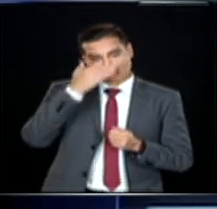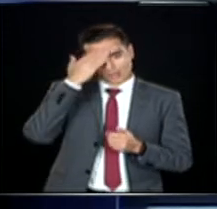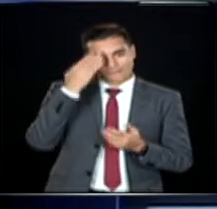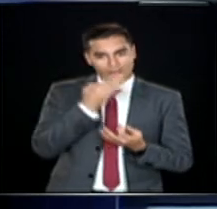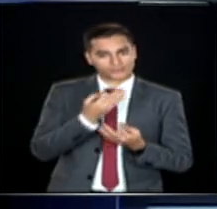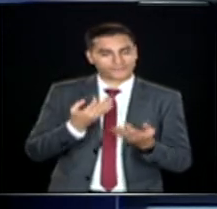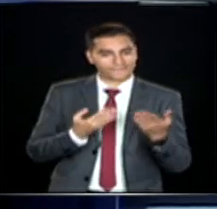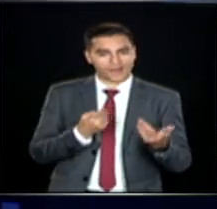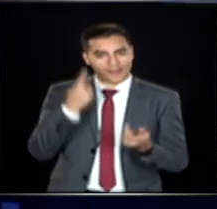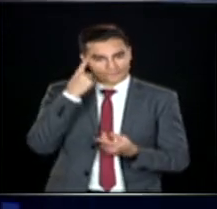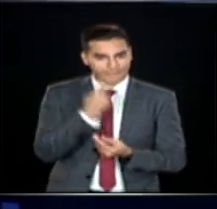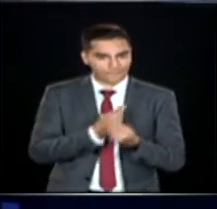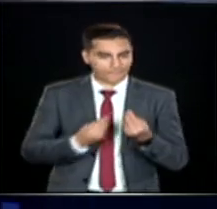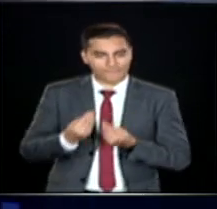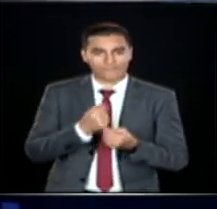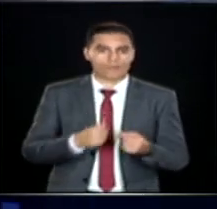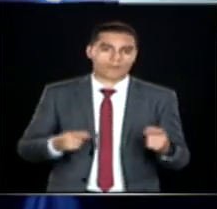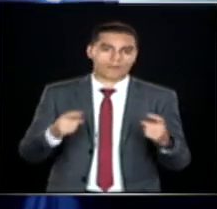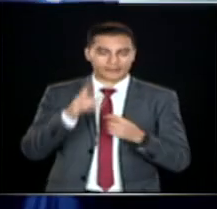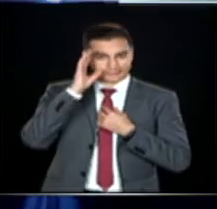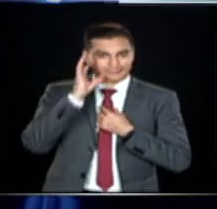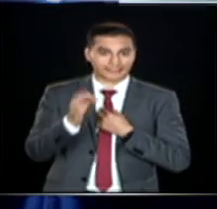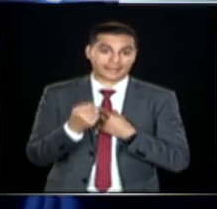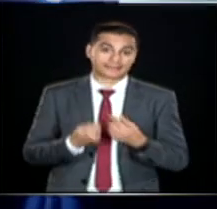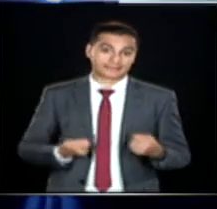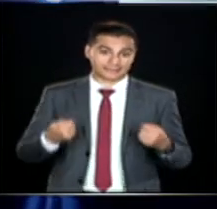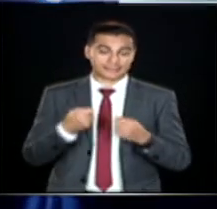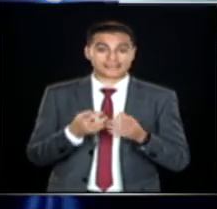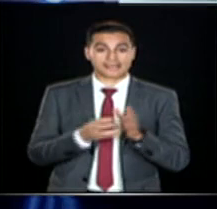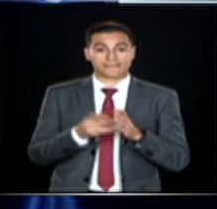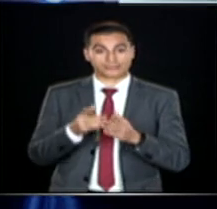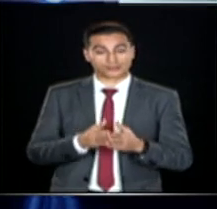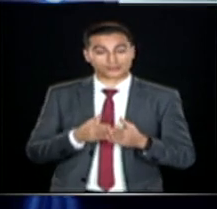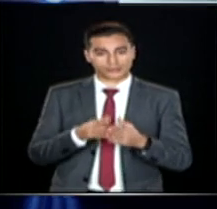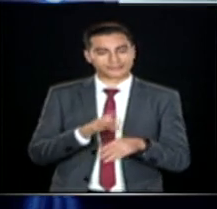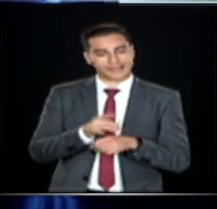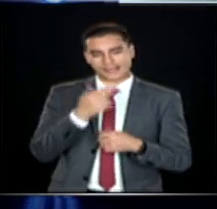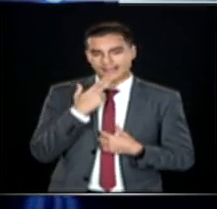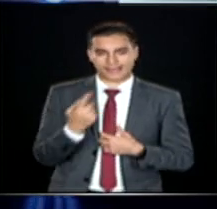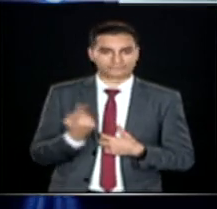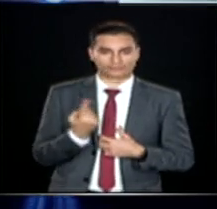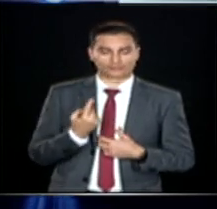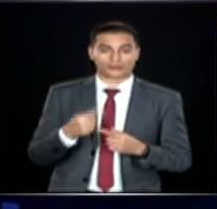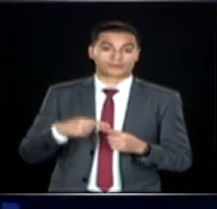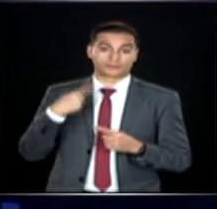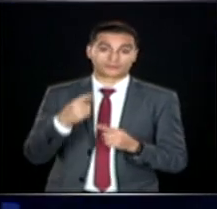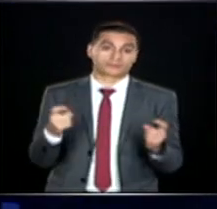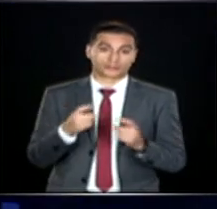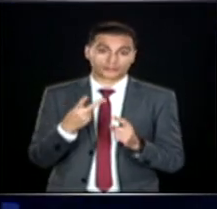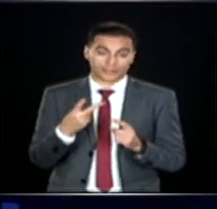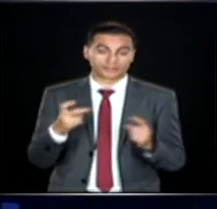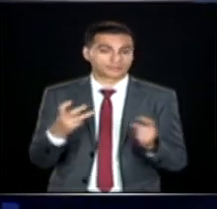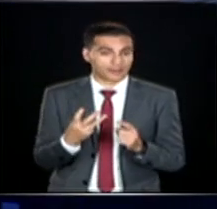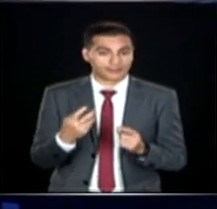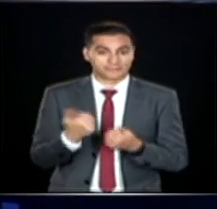وعرفوا يتعاملوا مع المباراه بذكاء جامعه سويس حضرتك ولكن لسه الامل